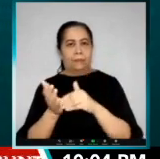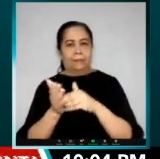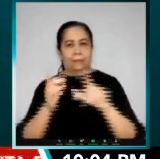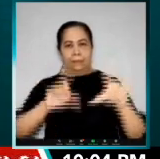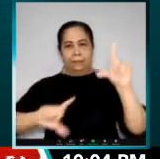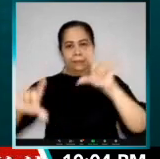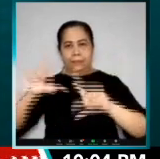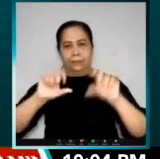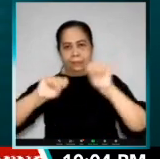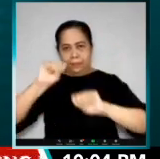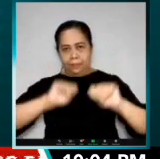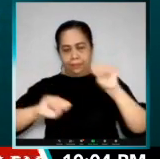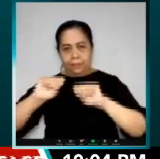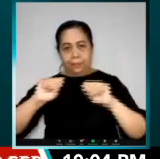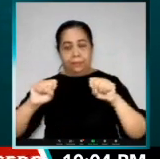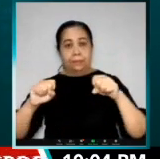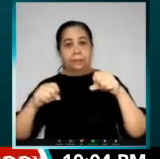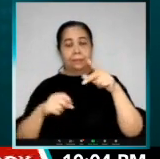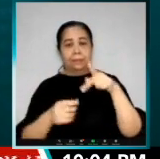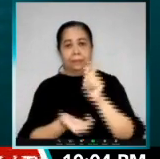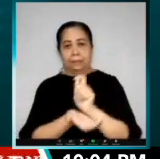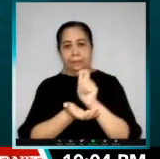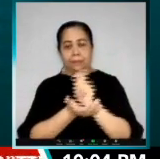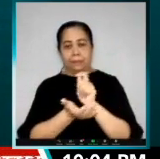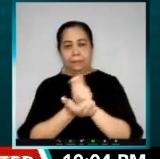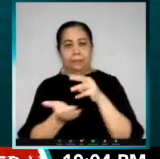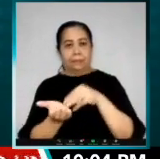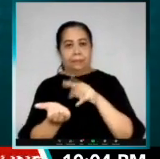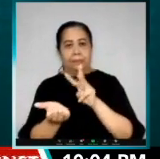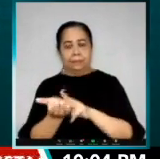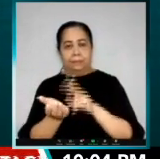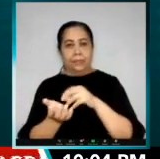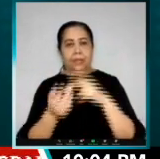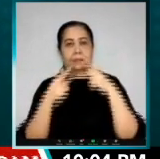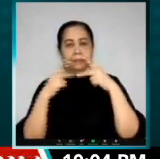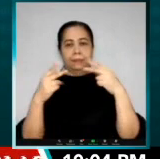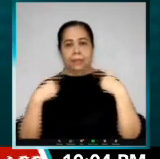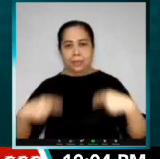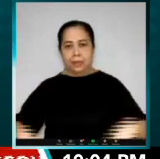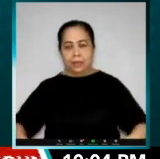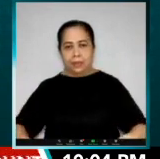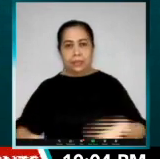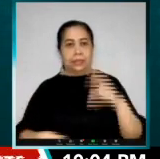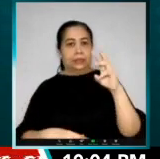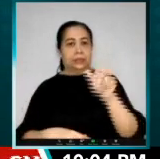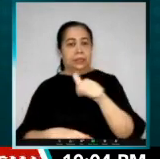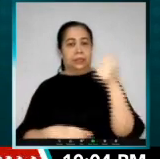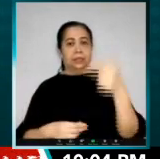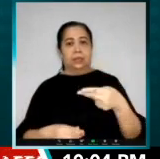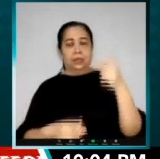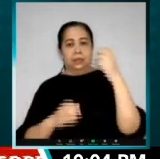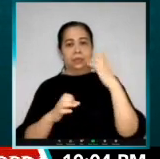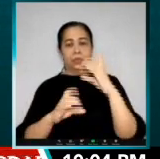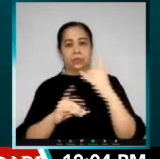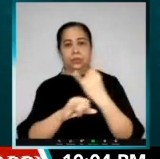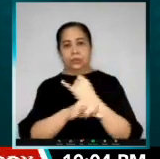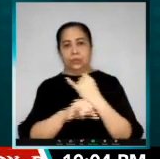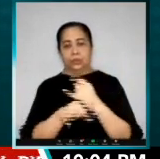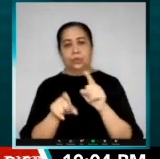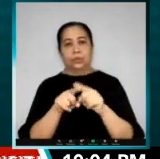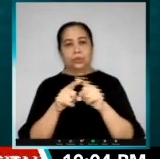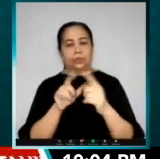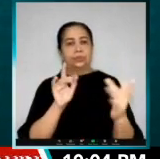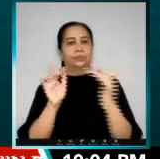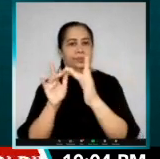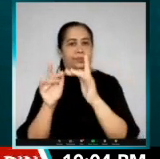science, physical therapy, midwifery at public health. Anim na higher education institutions naman ang nakipag-ugnayan na sa